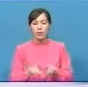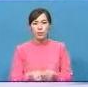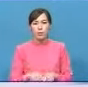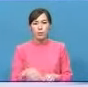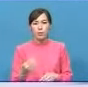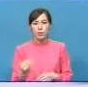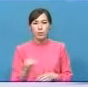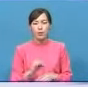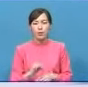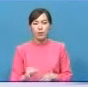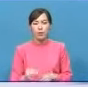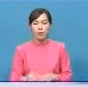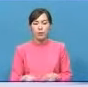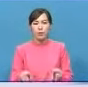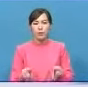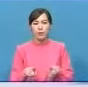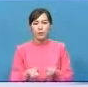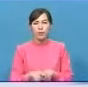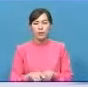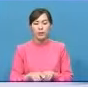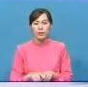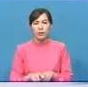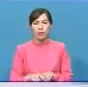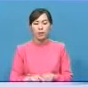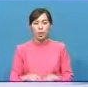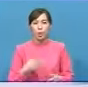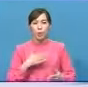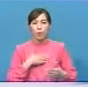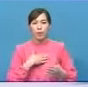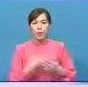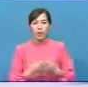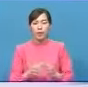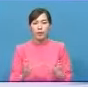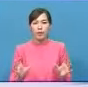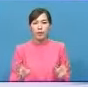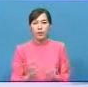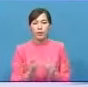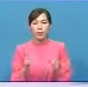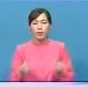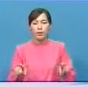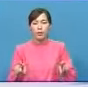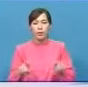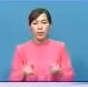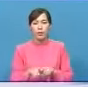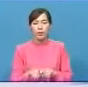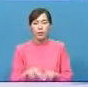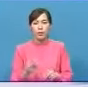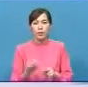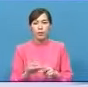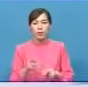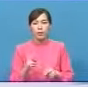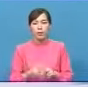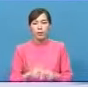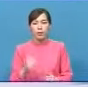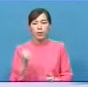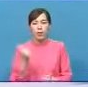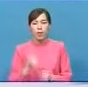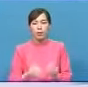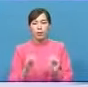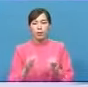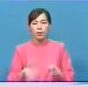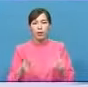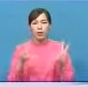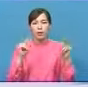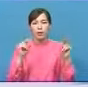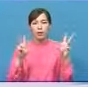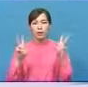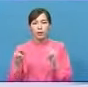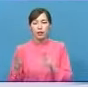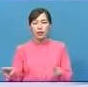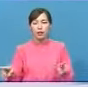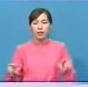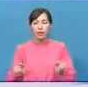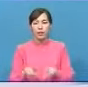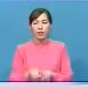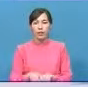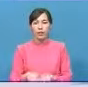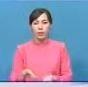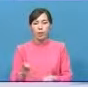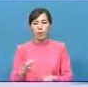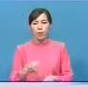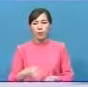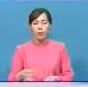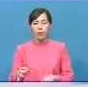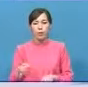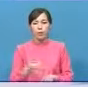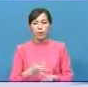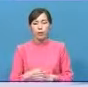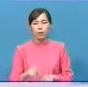сияқты баршасының үлесіне тиетін қоғамдық қамқорлық та бірдей. Өйткені әрбір сәби бақытты болуға лайық. Осы мақсатта Ордабасы ауданында